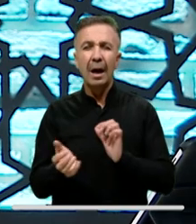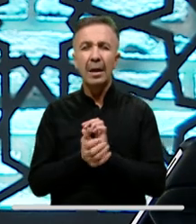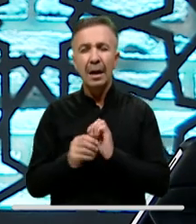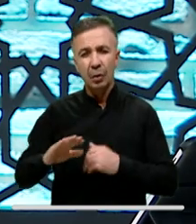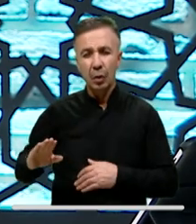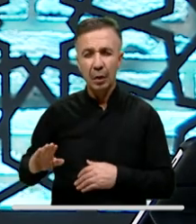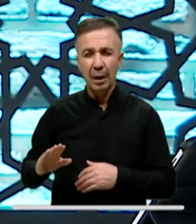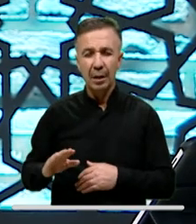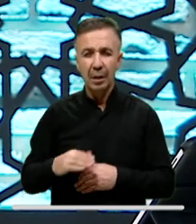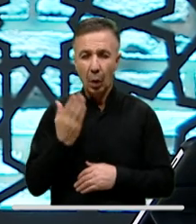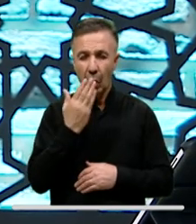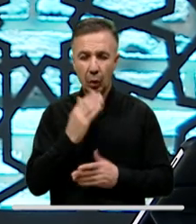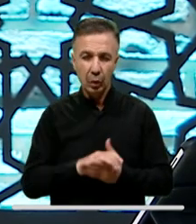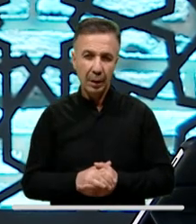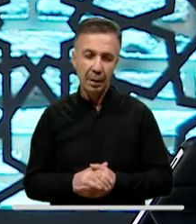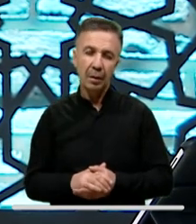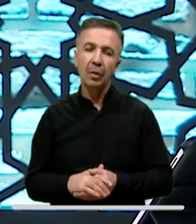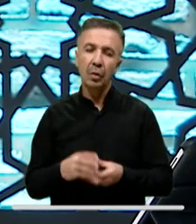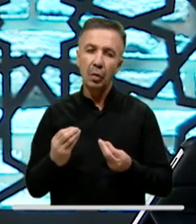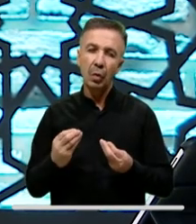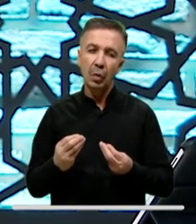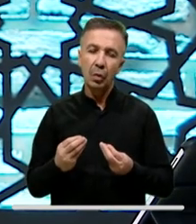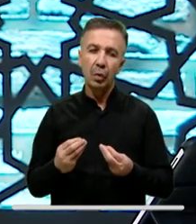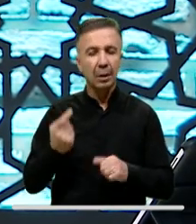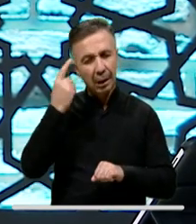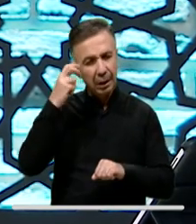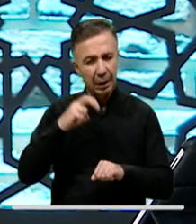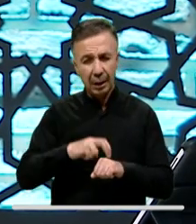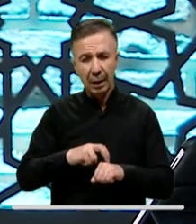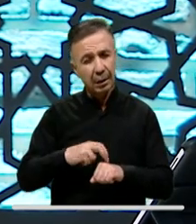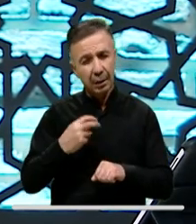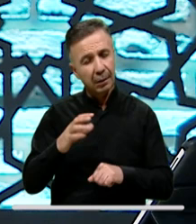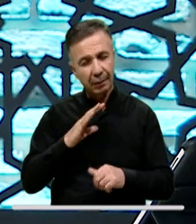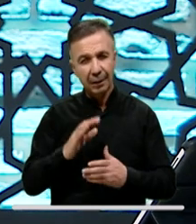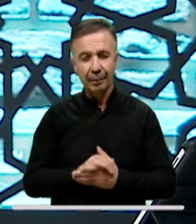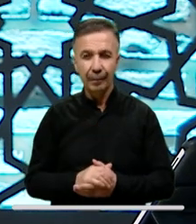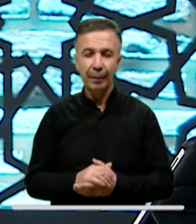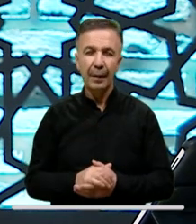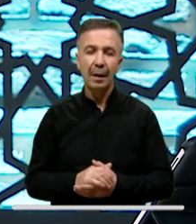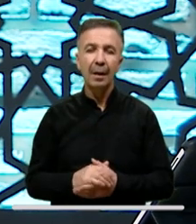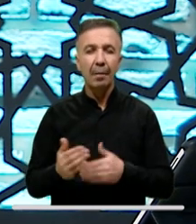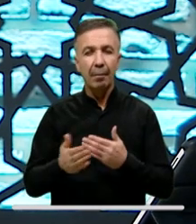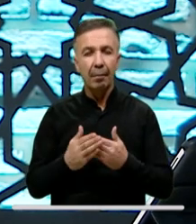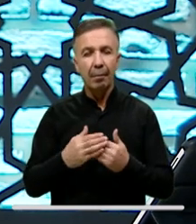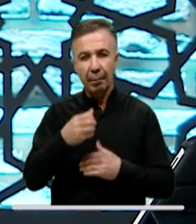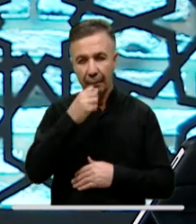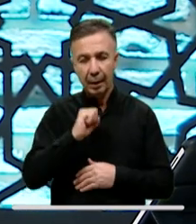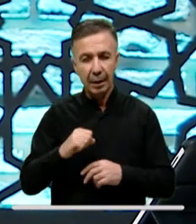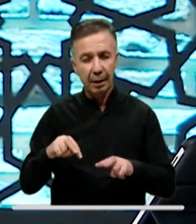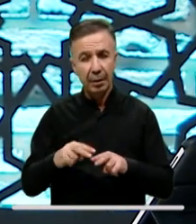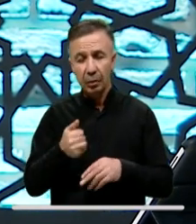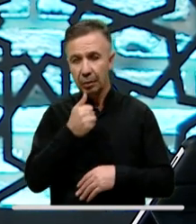alıp okutsunlar. Bence güzel izler bırakacaktır Mahir İz Hoca'nın kitabı. Kahramanmaraş'tan Mesut Bey telefon